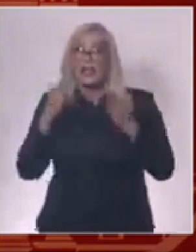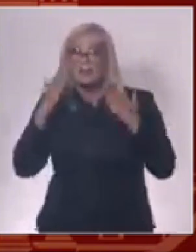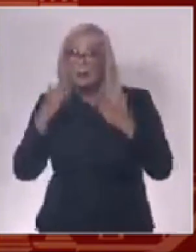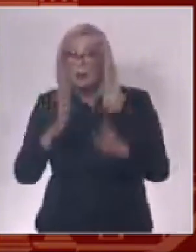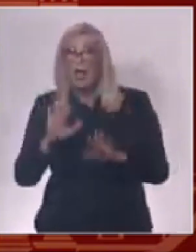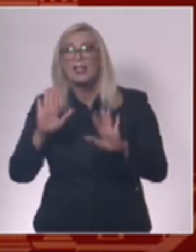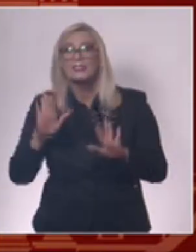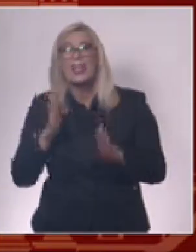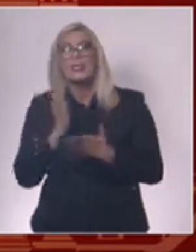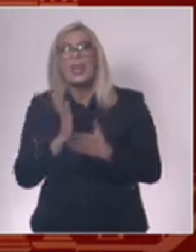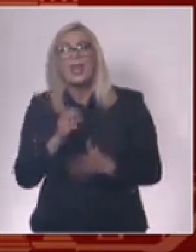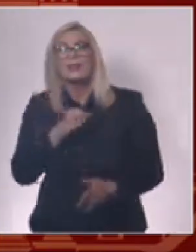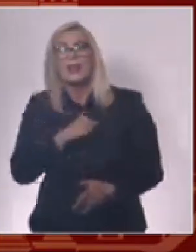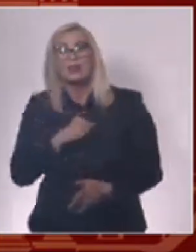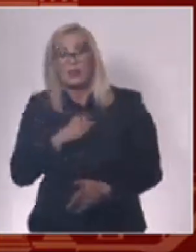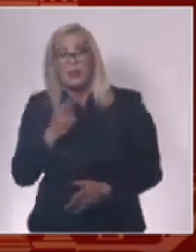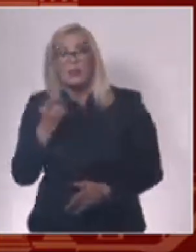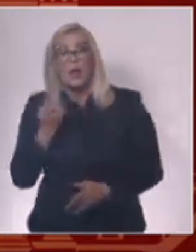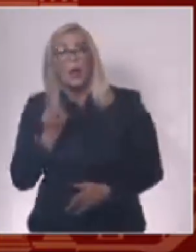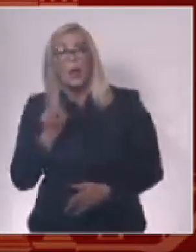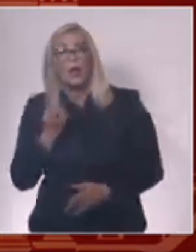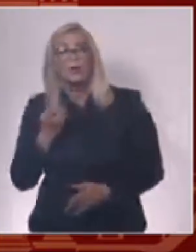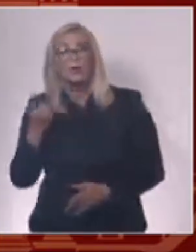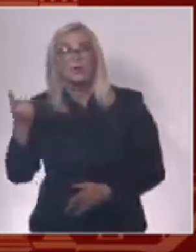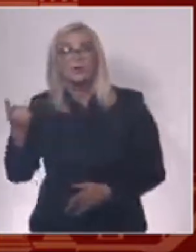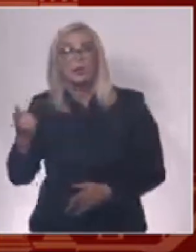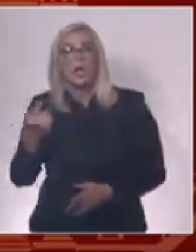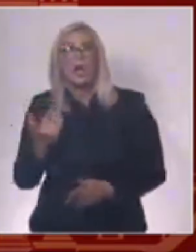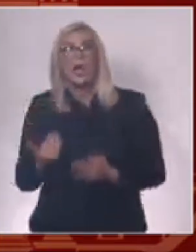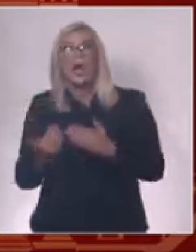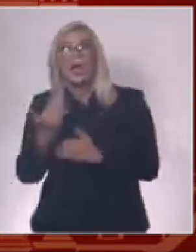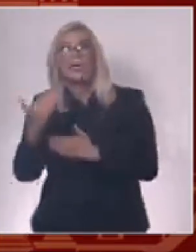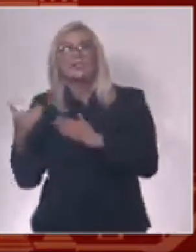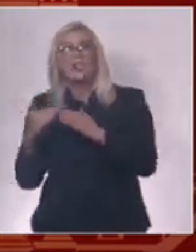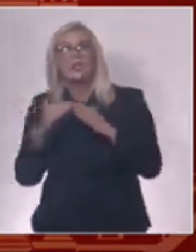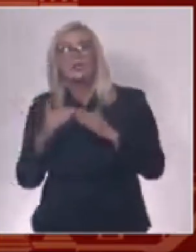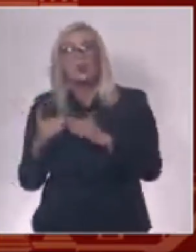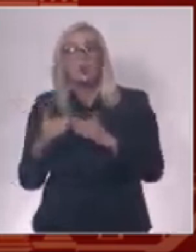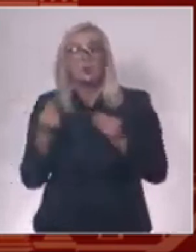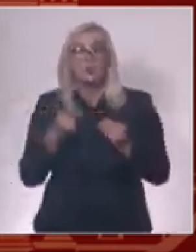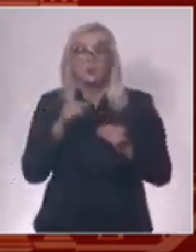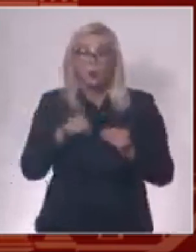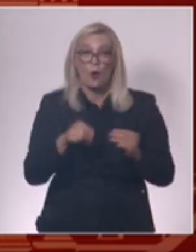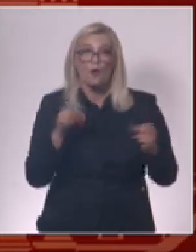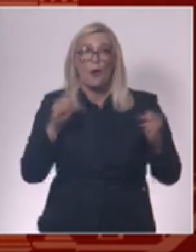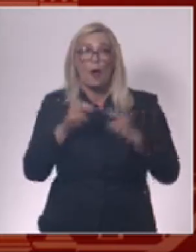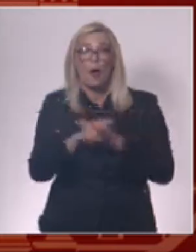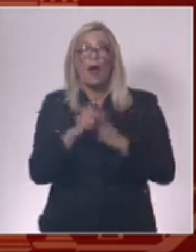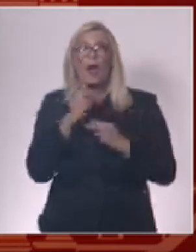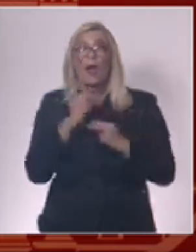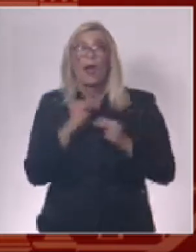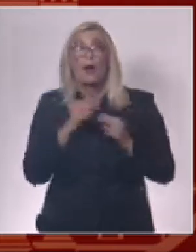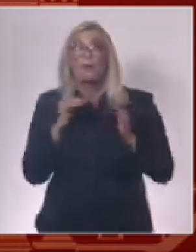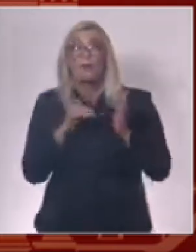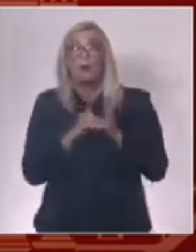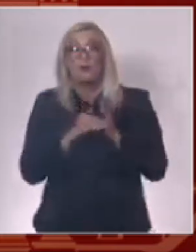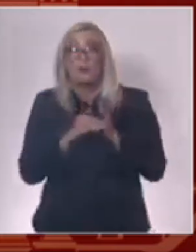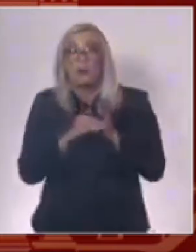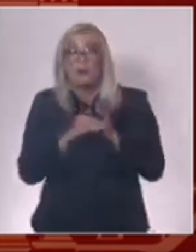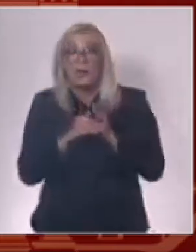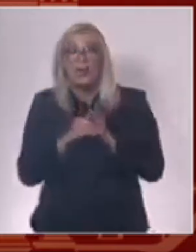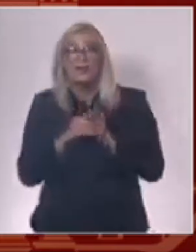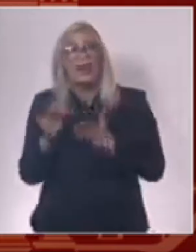жар од страна на нашиот источен сосед, бидејќи овој коридор е потребен како стратешки коридор цел, не